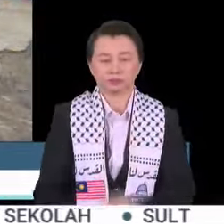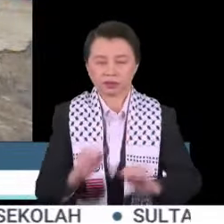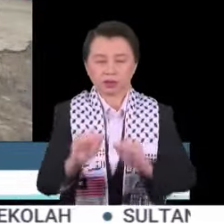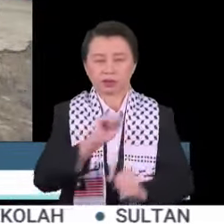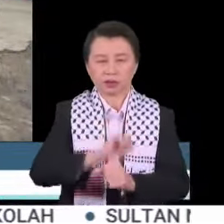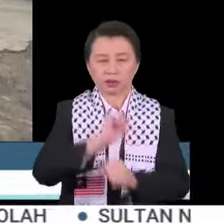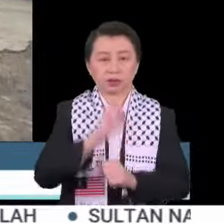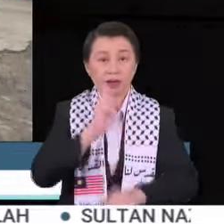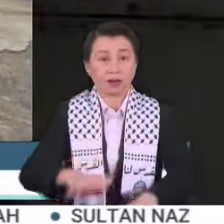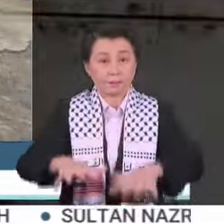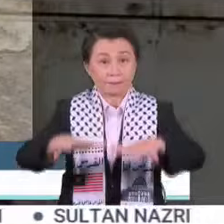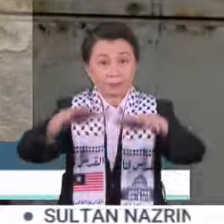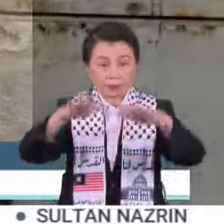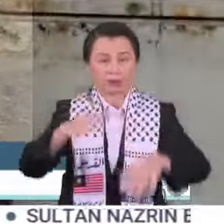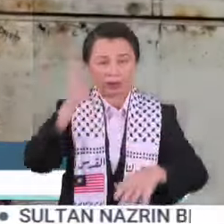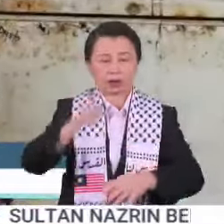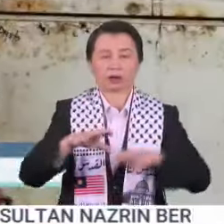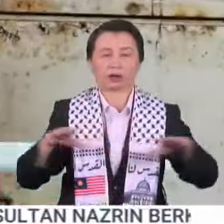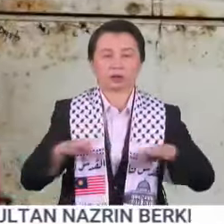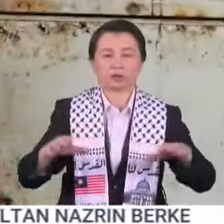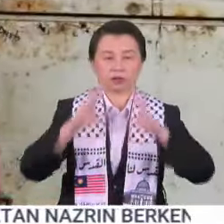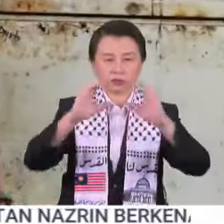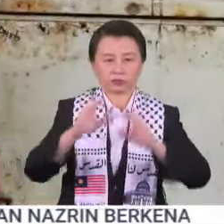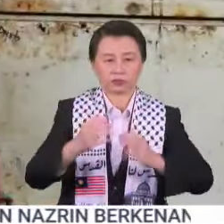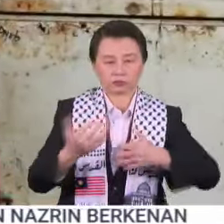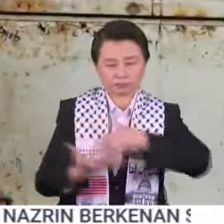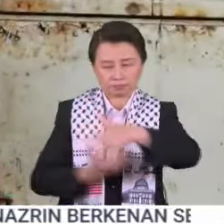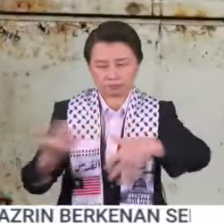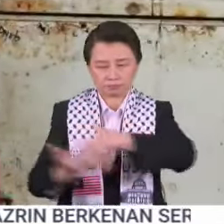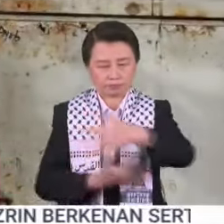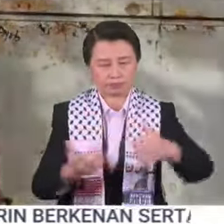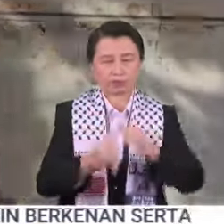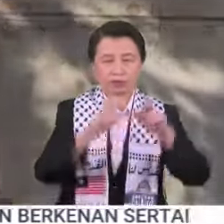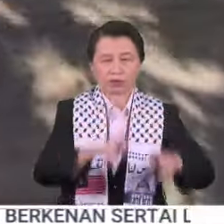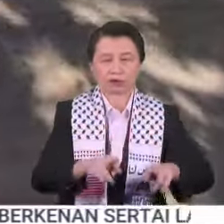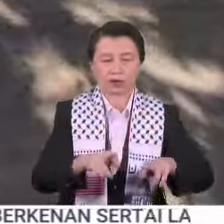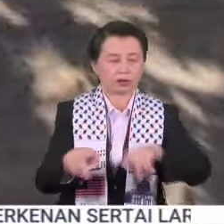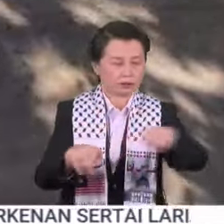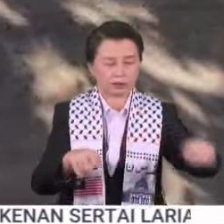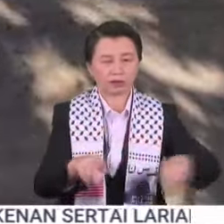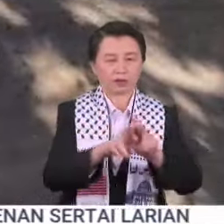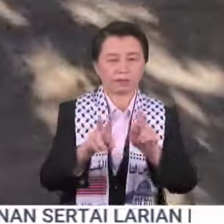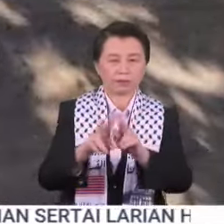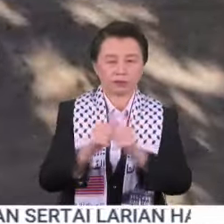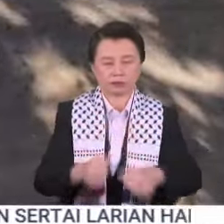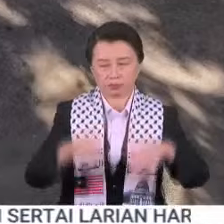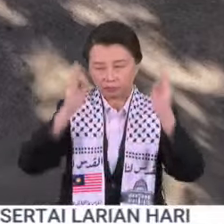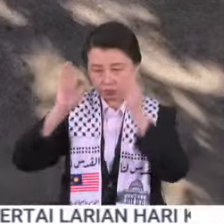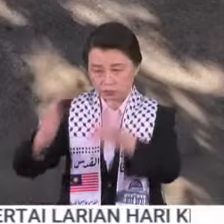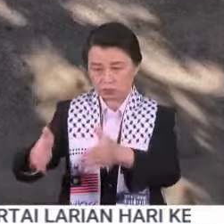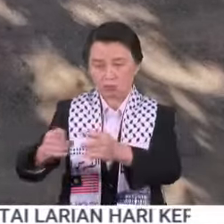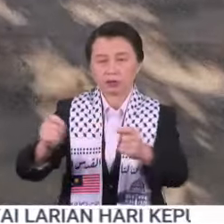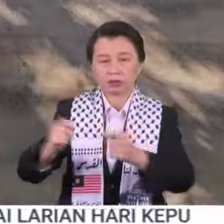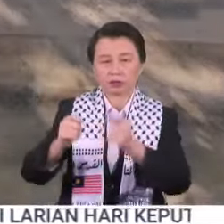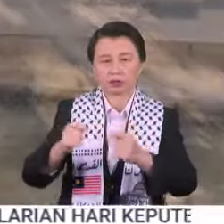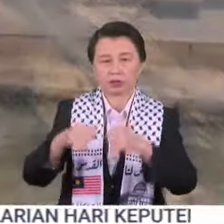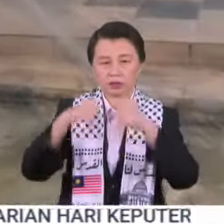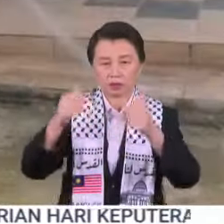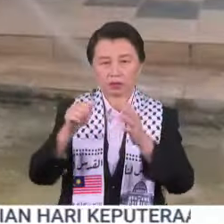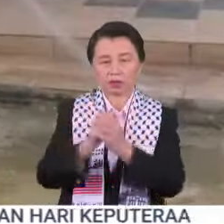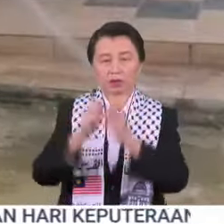kerja ketika banjir juga katanya akan dilaksanakan secara kolaborasi bersama penduduk setempat dengan tumpuan diberikan kepada premis awam